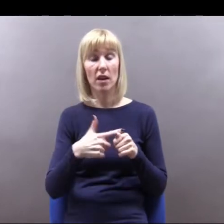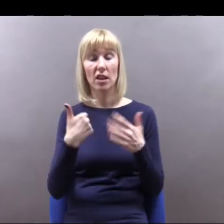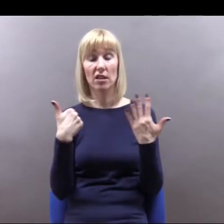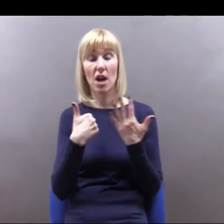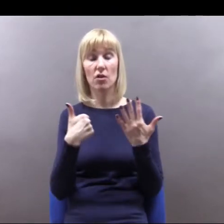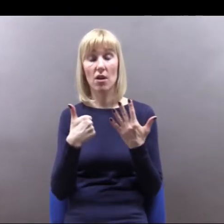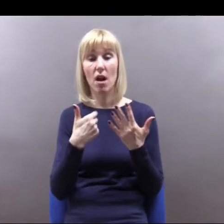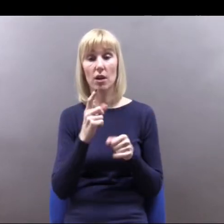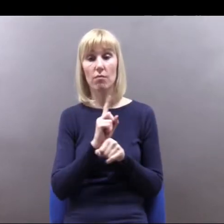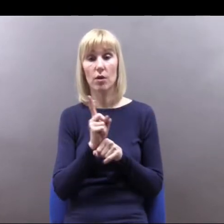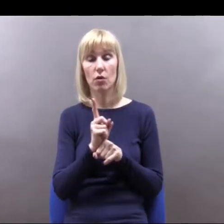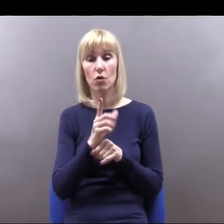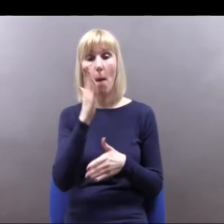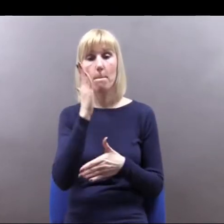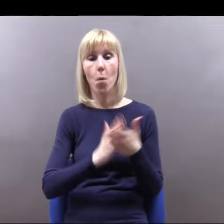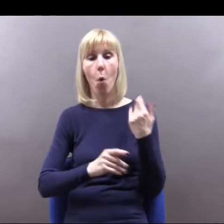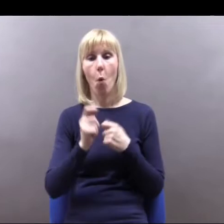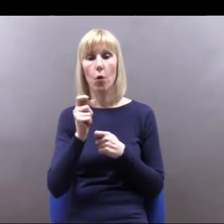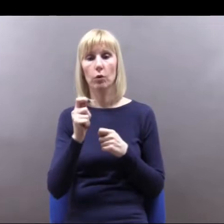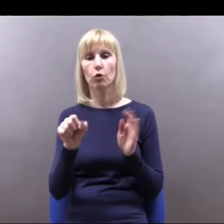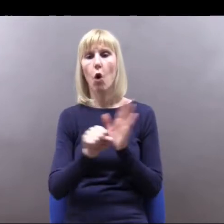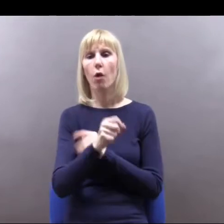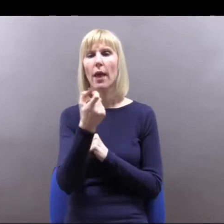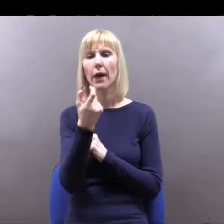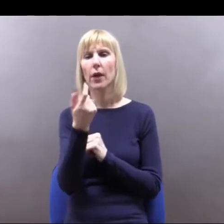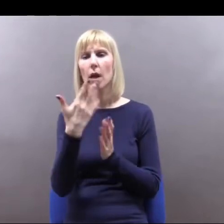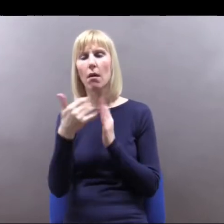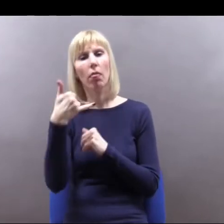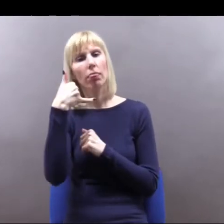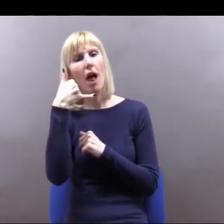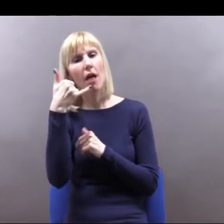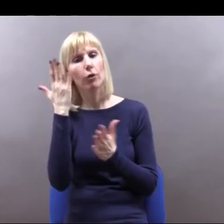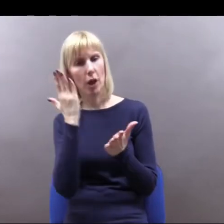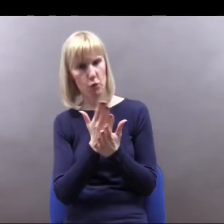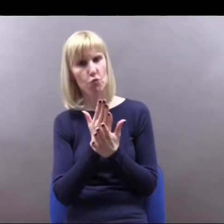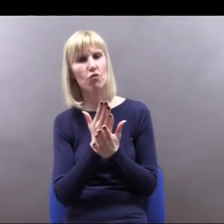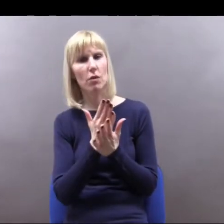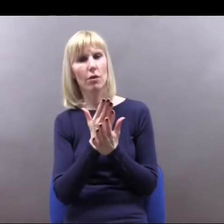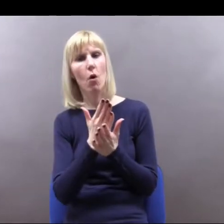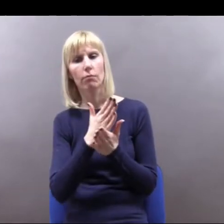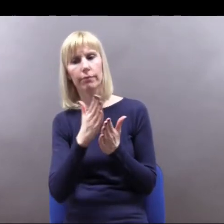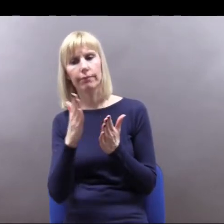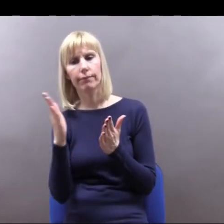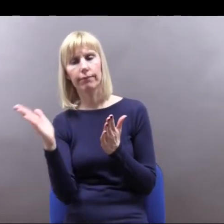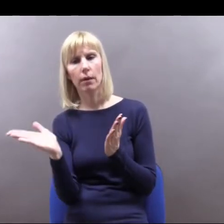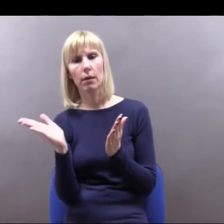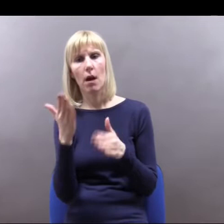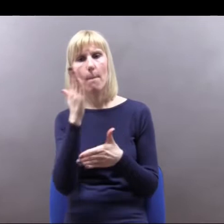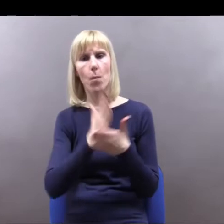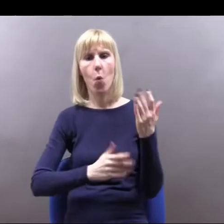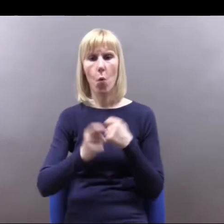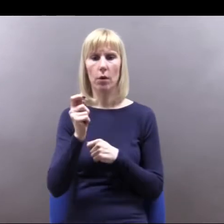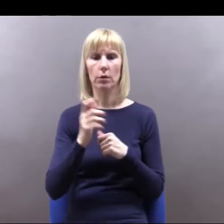tej przestrzeni publicznej, no nie proponowali takich rozwiązań, które są no w tym przypadku widać